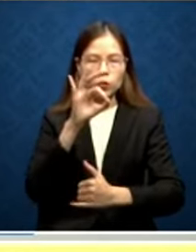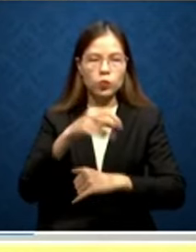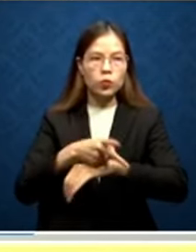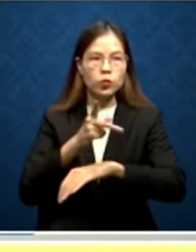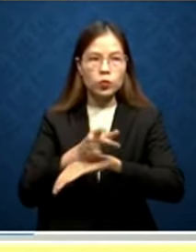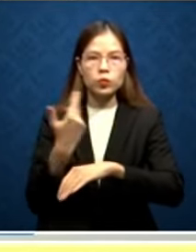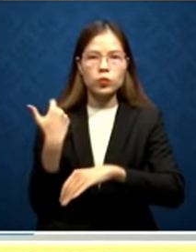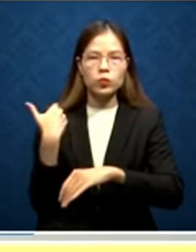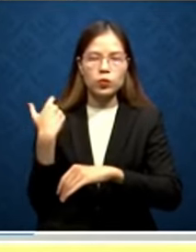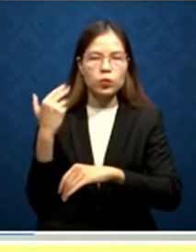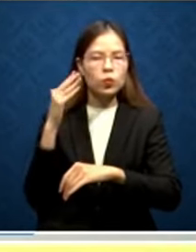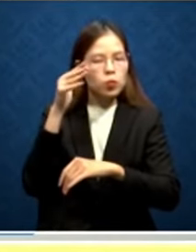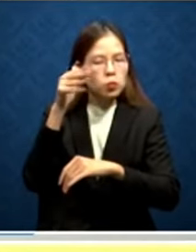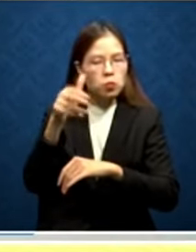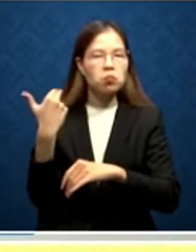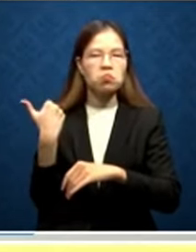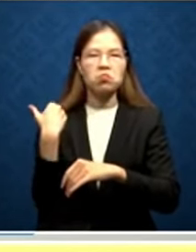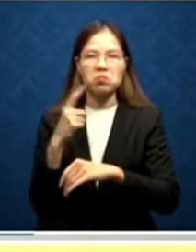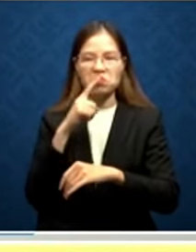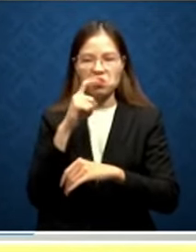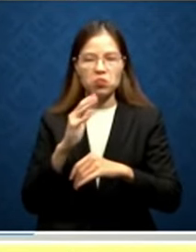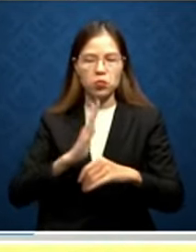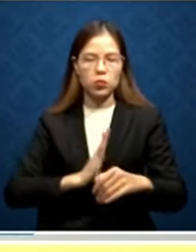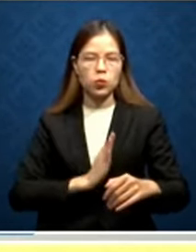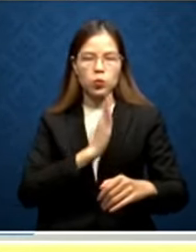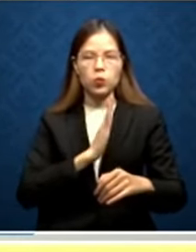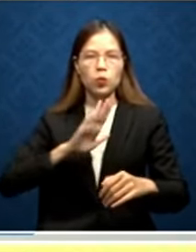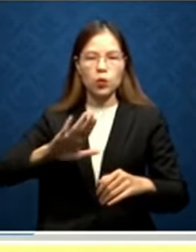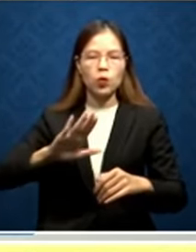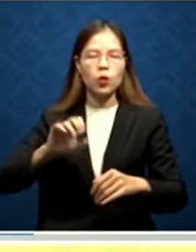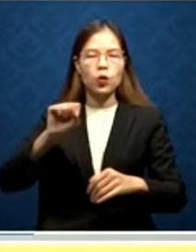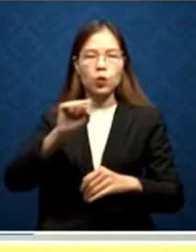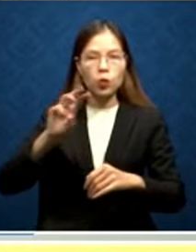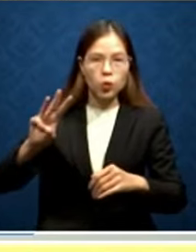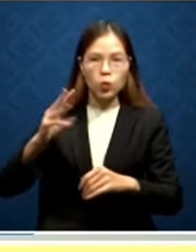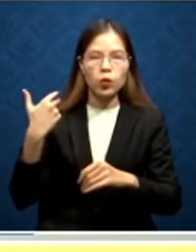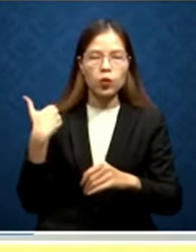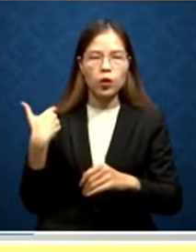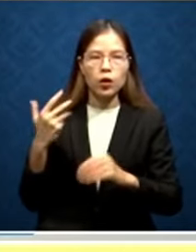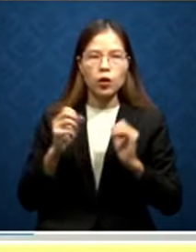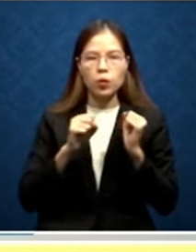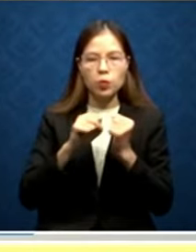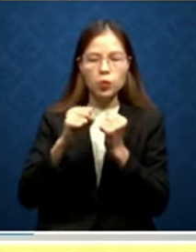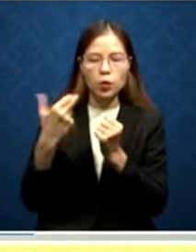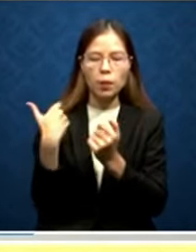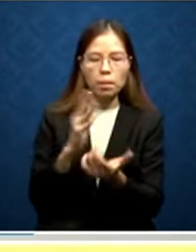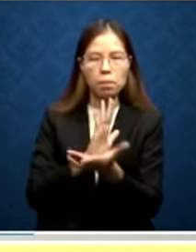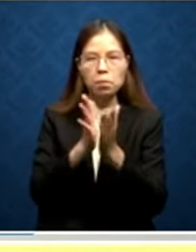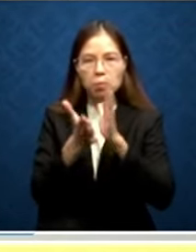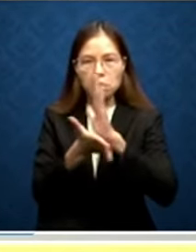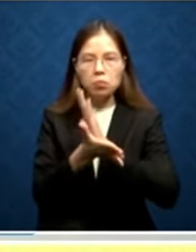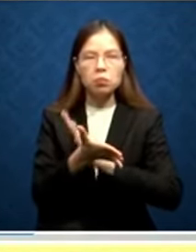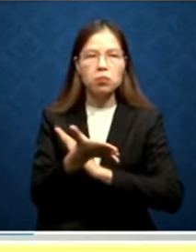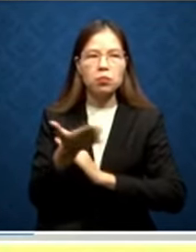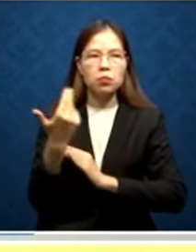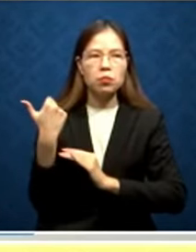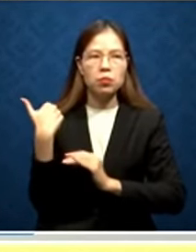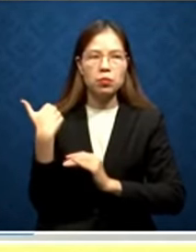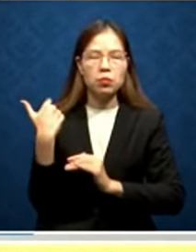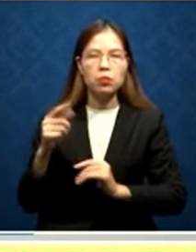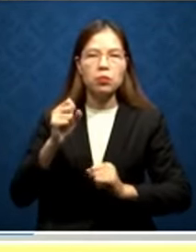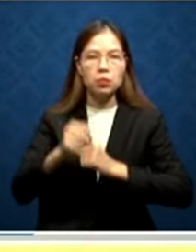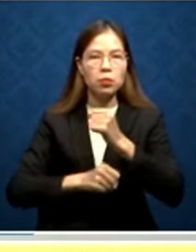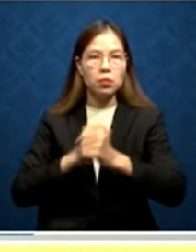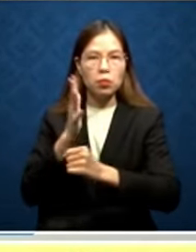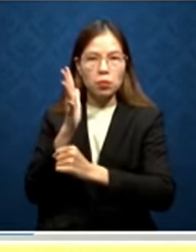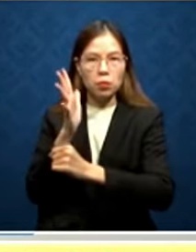านในการสร้างประวัติศาสตร์หน้าใหม่ให้กับวุฒิสภาในฐานะผู้ผลักดันการเปลี่ยนแปลงแห่งยุคสมัย5ปีของ